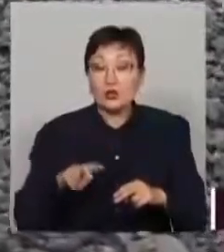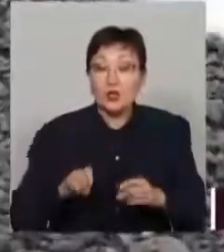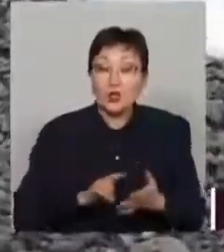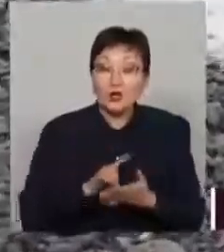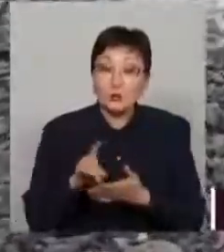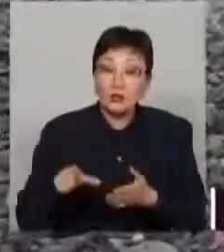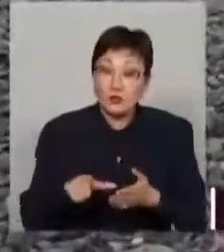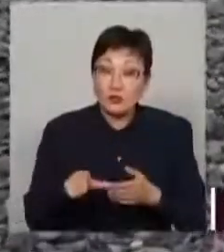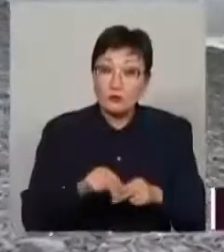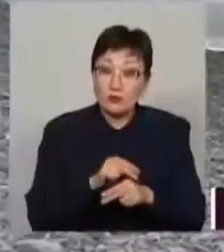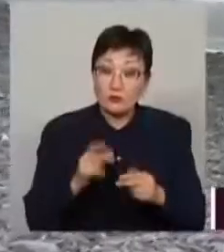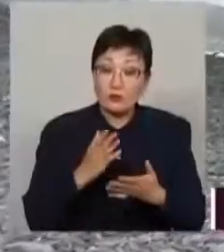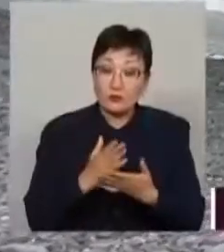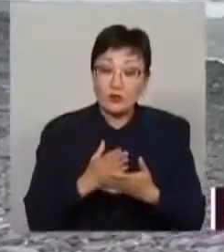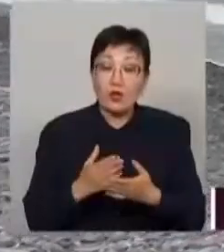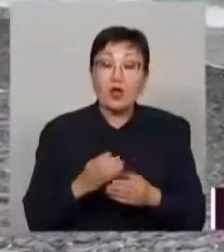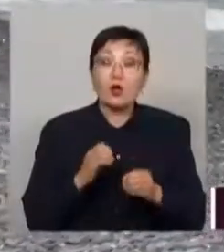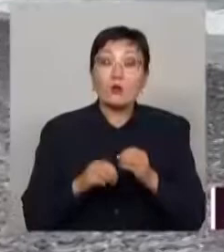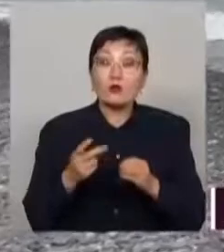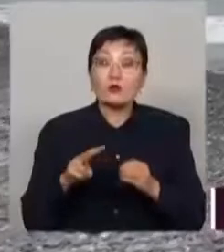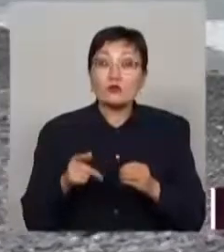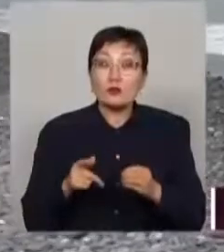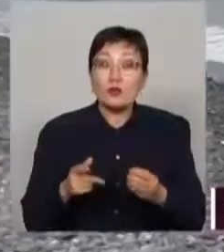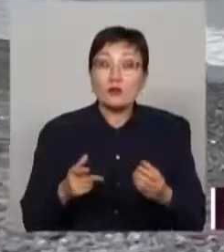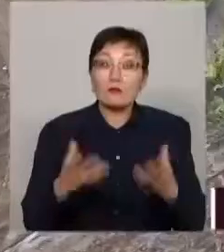қайта жаңартылды. Әуежай 10 шілдеден бастап